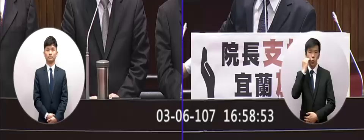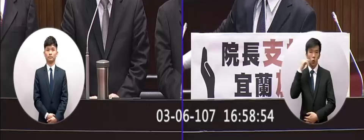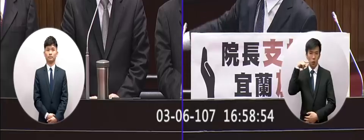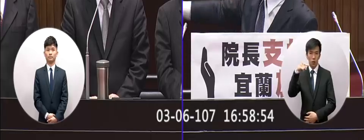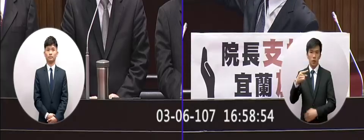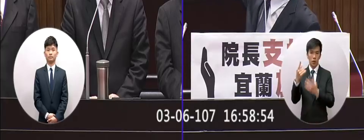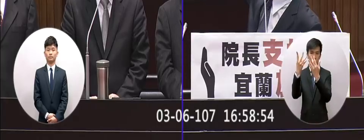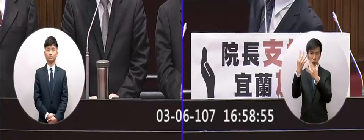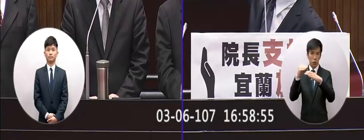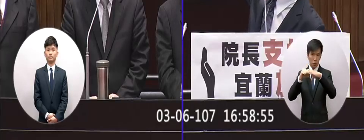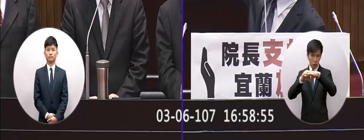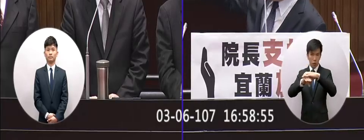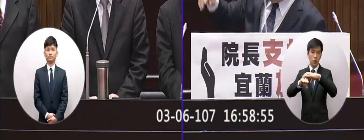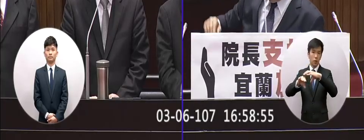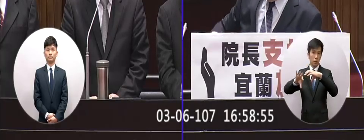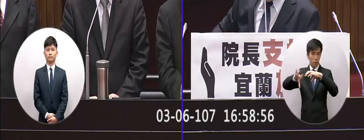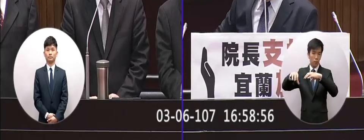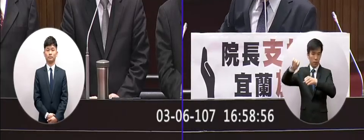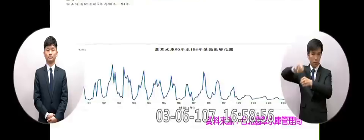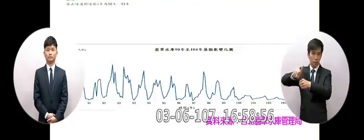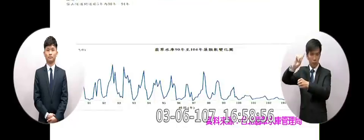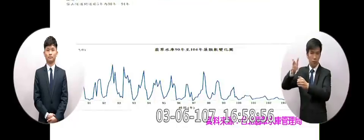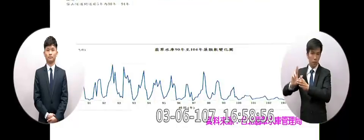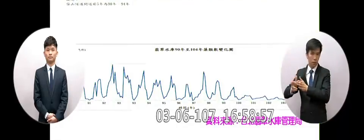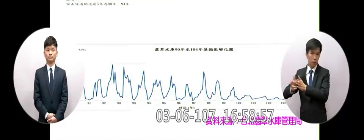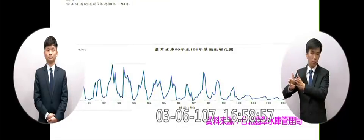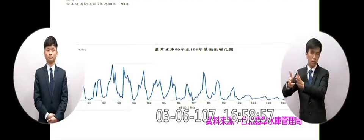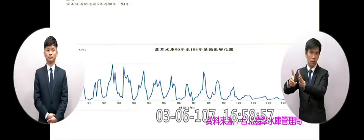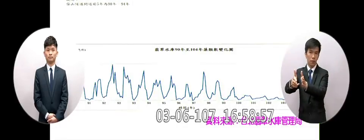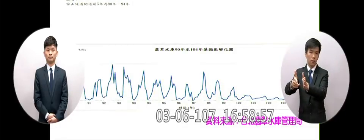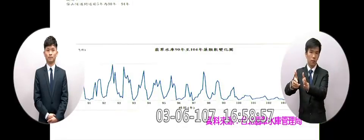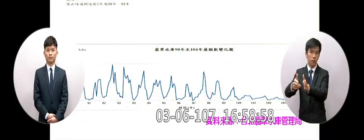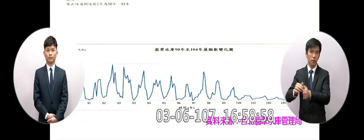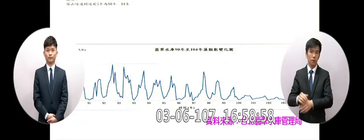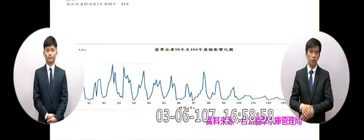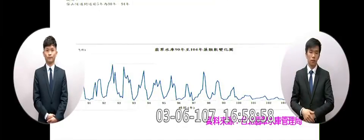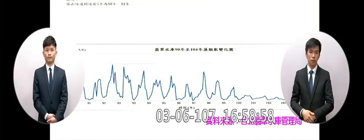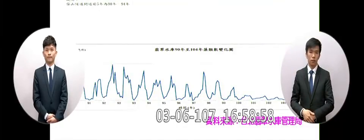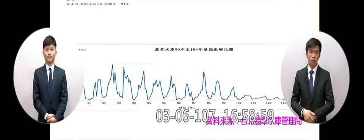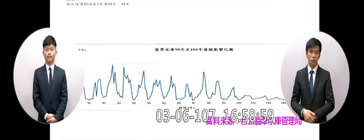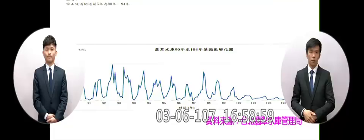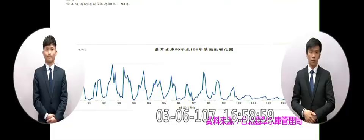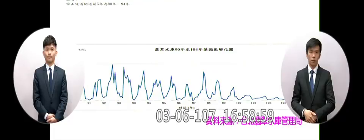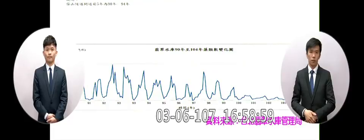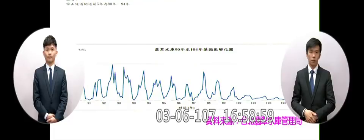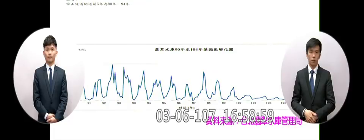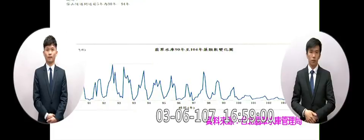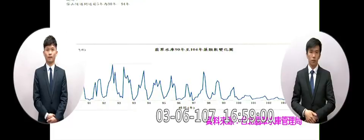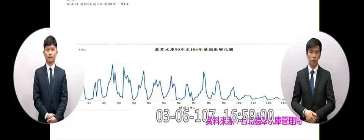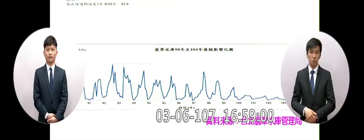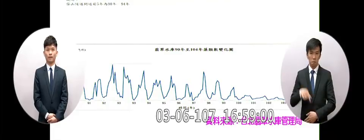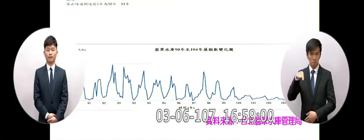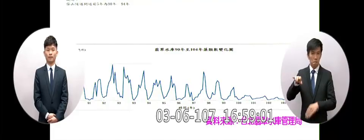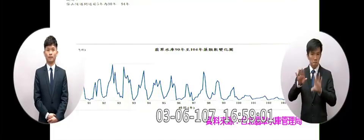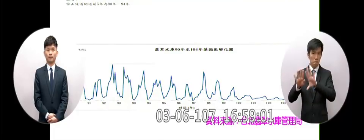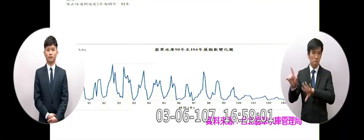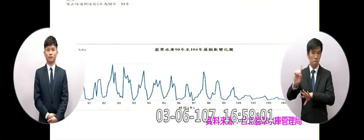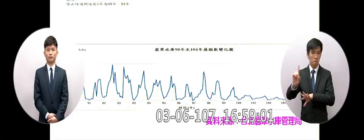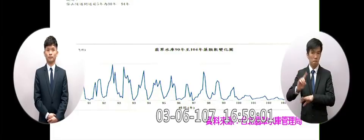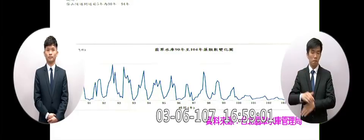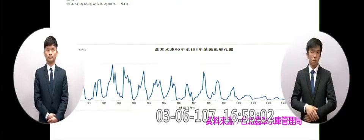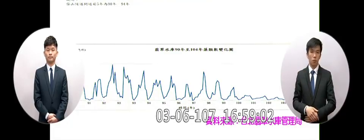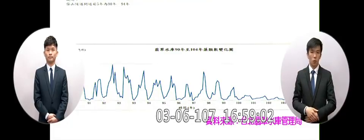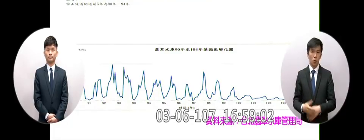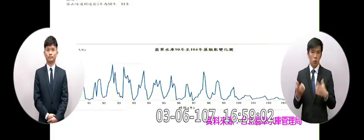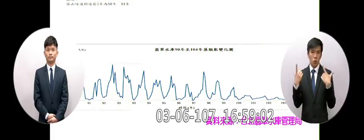铁路，在右边开一条直线铁路，那就会变成什么样？把庞大的小客车车